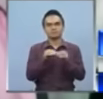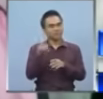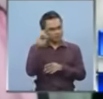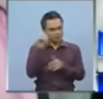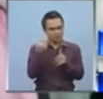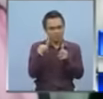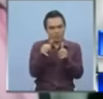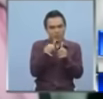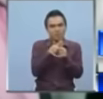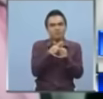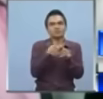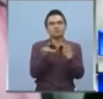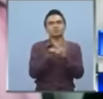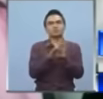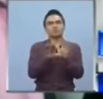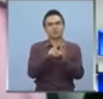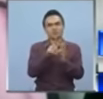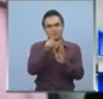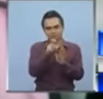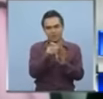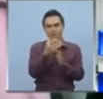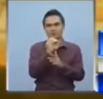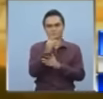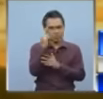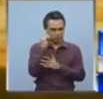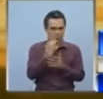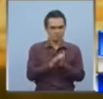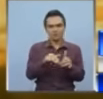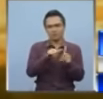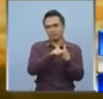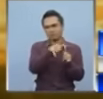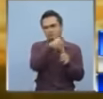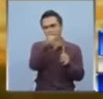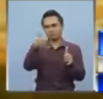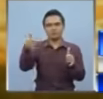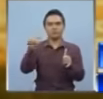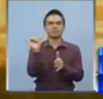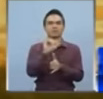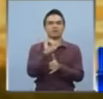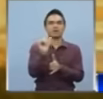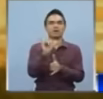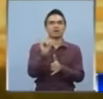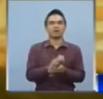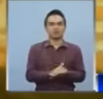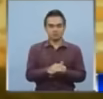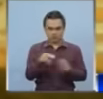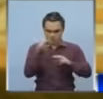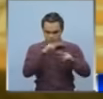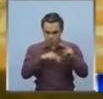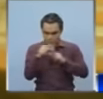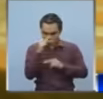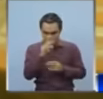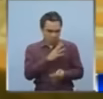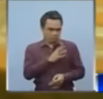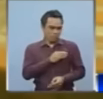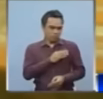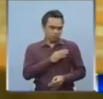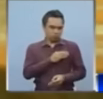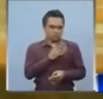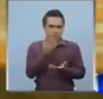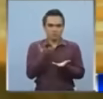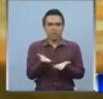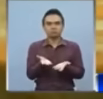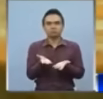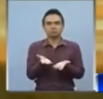ขั้นเสียชีวิตนะครับยังแต่ยังไม่ได้แบบสมบูรแบบเพราะฉะนั้นเนี่ยสัญญาณชีพจรต่างๆที่อ่อแผ่ว